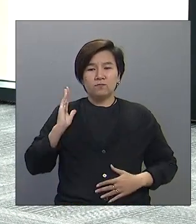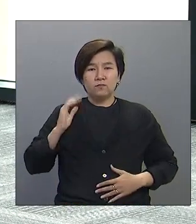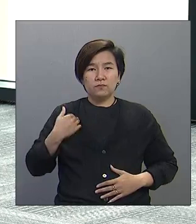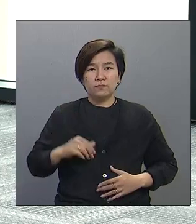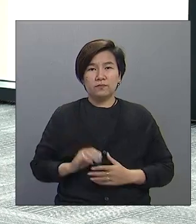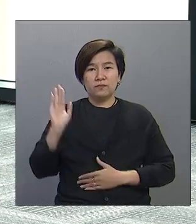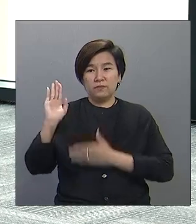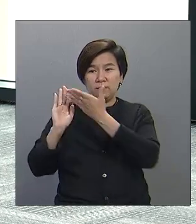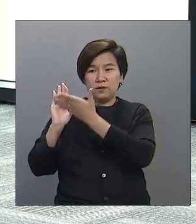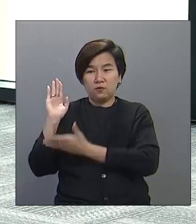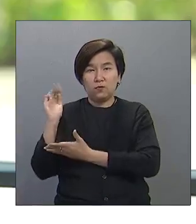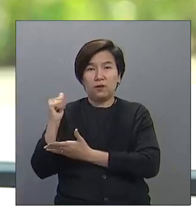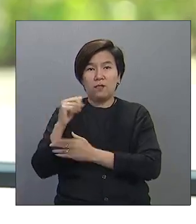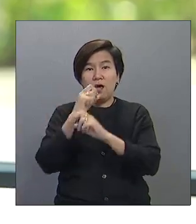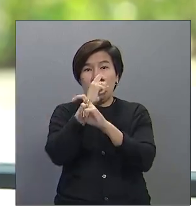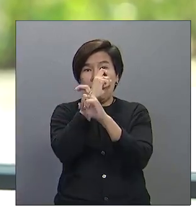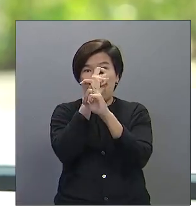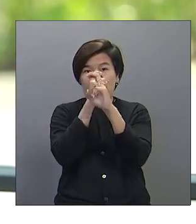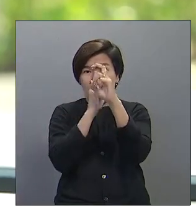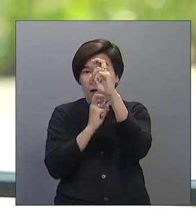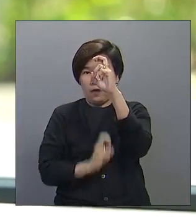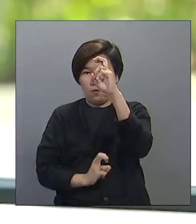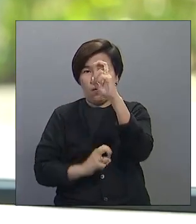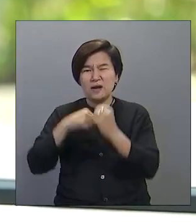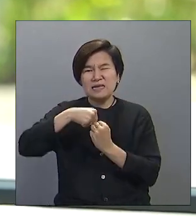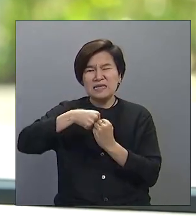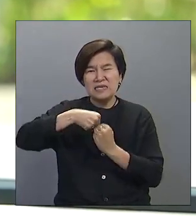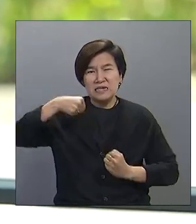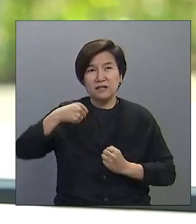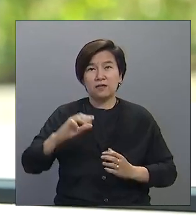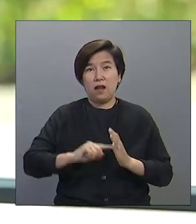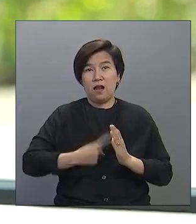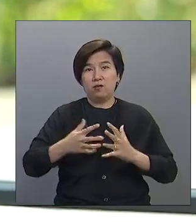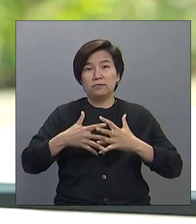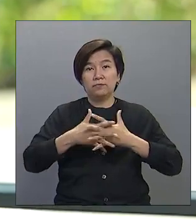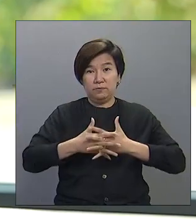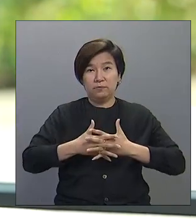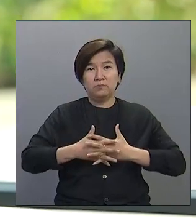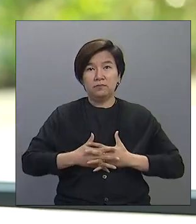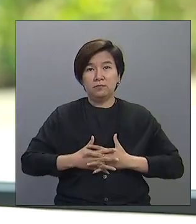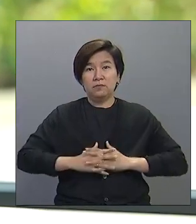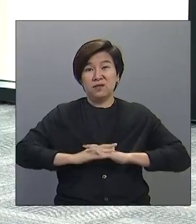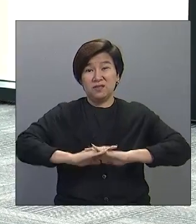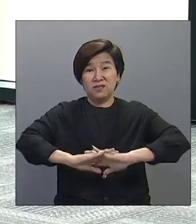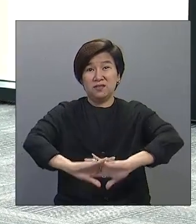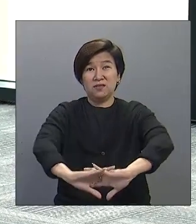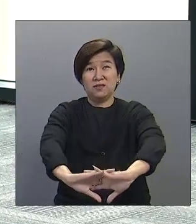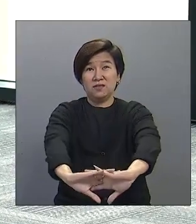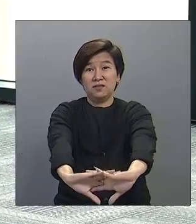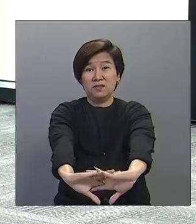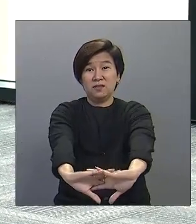นี่จะยืดกระดูกสันหลังกันนะคะในท่าแรกค่อยๆประสานมือกันอย่างนี้นะคะแล้วทุกคนหายใจเข้าค่ะยืดแขนยา